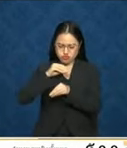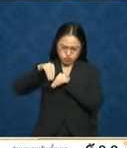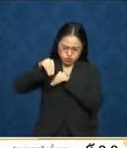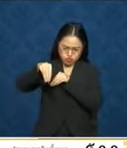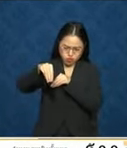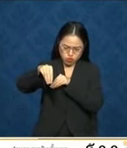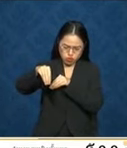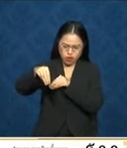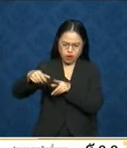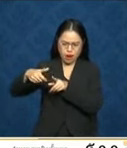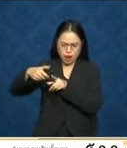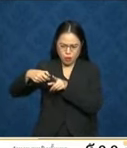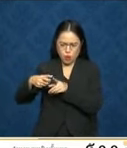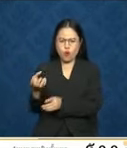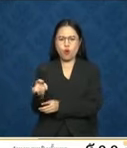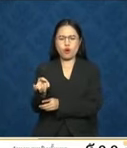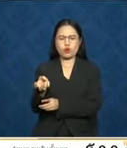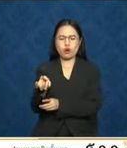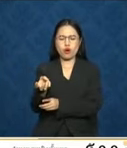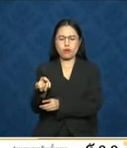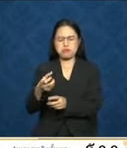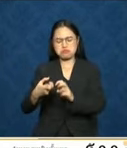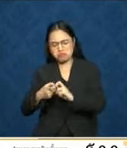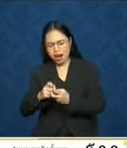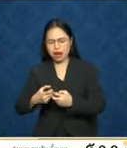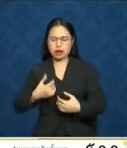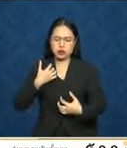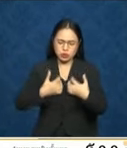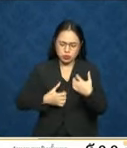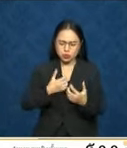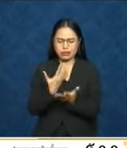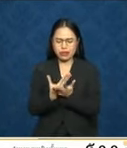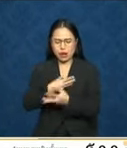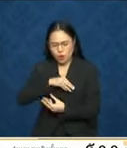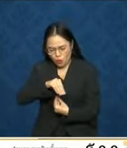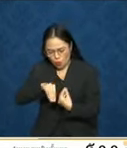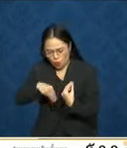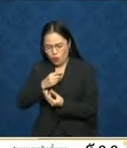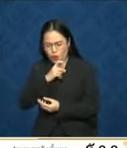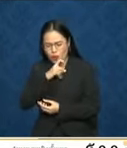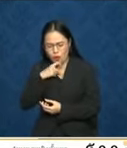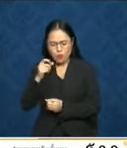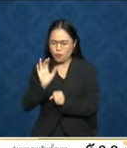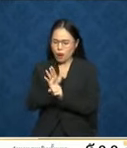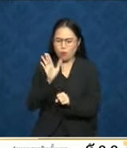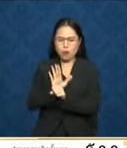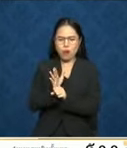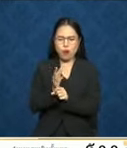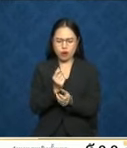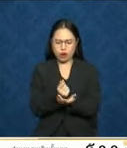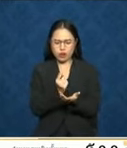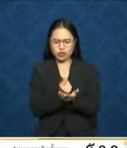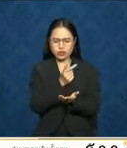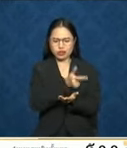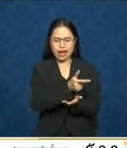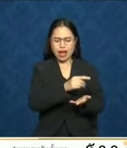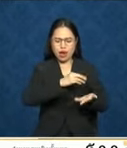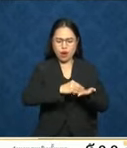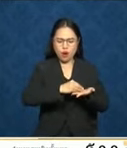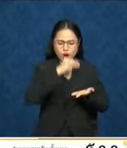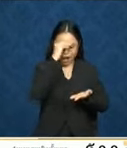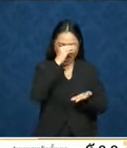ไม่ดีทำให้เกษตรกรต้องเป็นทุกข์มีรายได้น้อยไม่เพียงพอต่อการชำระหนี้และยังต้องส่งลูกหลานในการเรียนหนังสือ